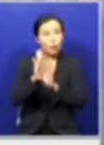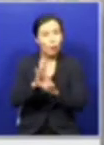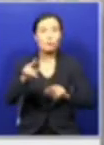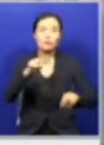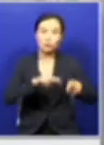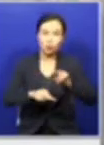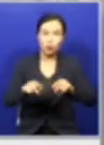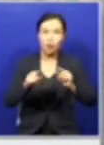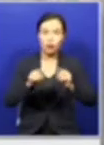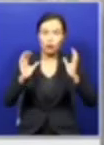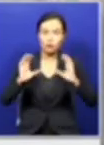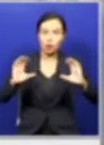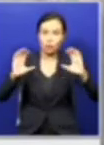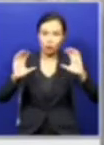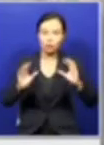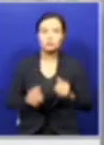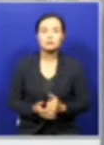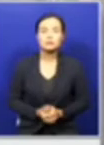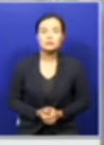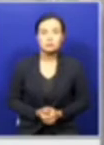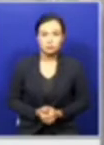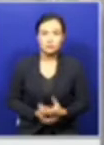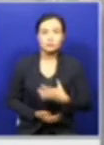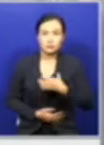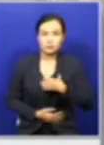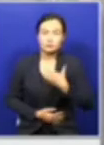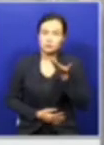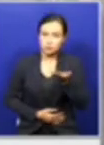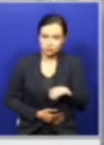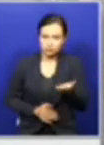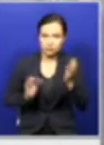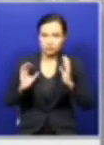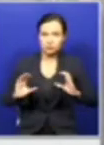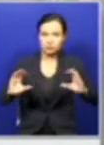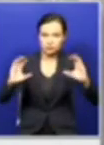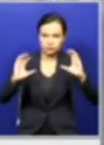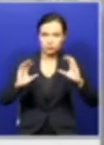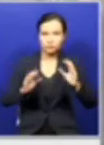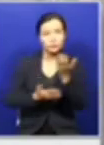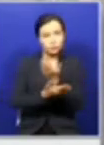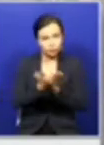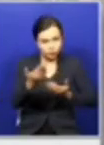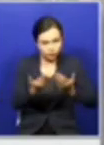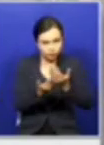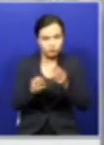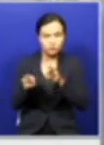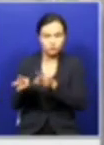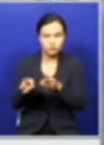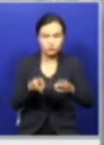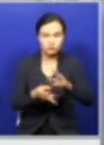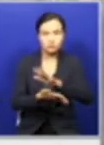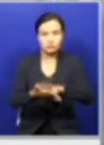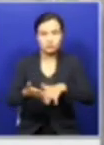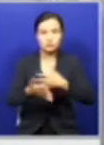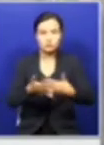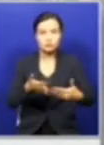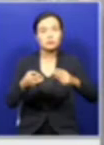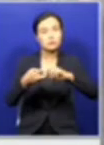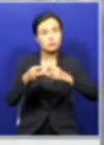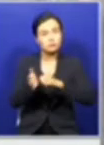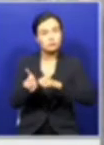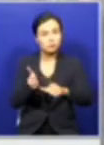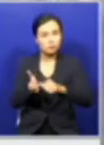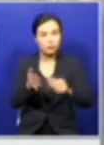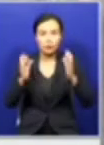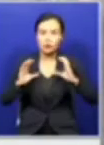ของรัฐบาลในขณะนี้อยากจะให้รัฐบาลนั้นได้นะครับพิจารณาถึงแนวทางในการแก้ไขถึงแม้ว่ารัฐบา